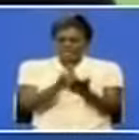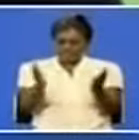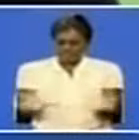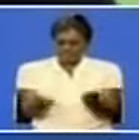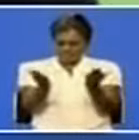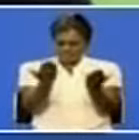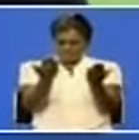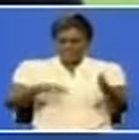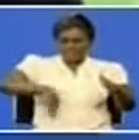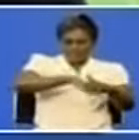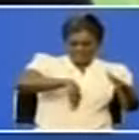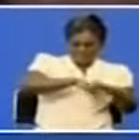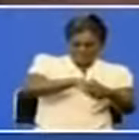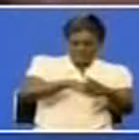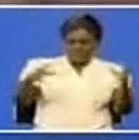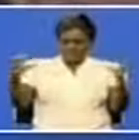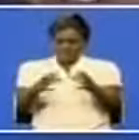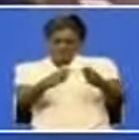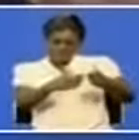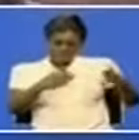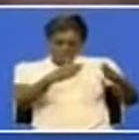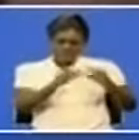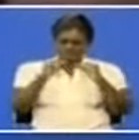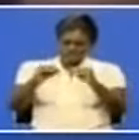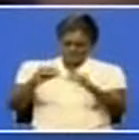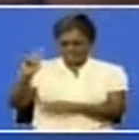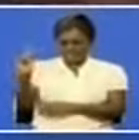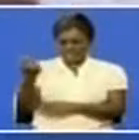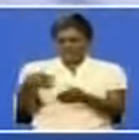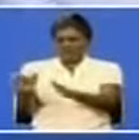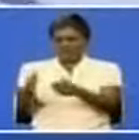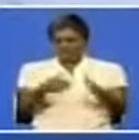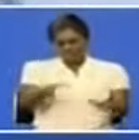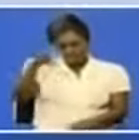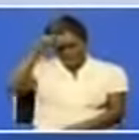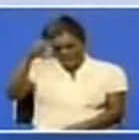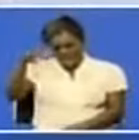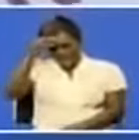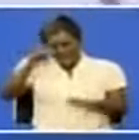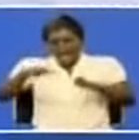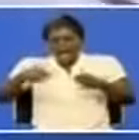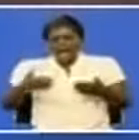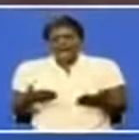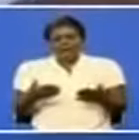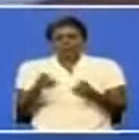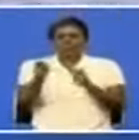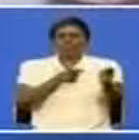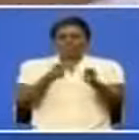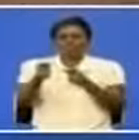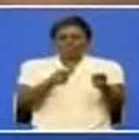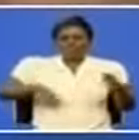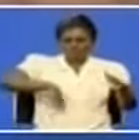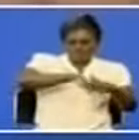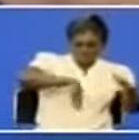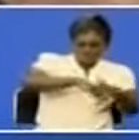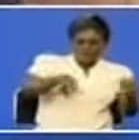soka humu nchini. Kwa upande wake klabu ya Arsenal itawapa Wakenya fursa ya kupata mafunzo kuhusu mbinu za kuendesha masuala ya soka